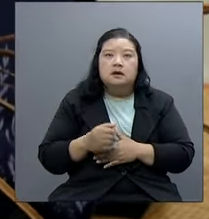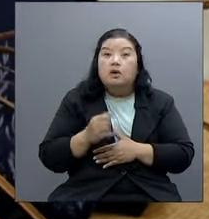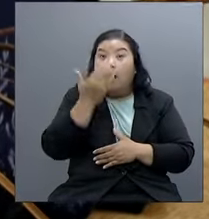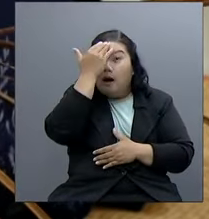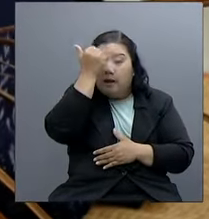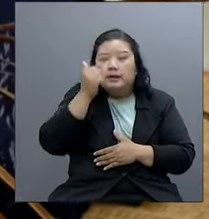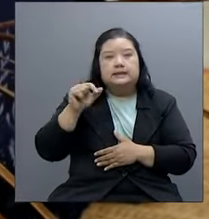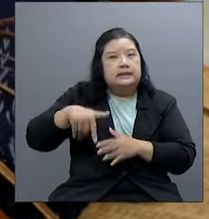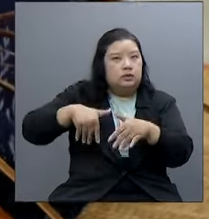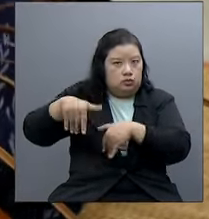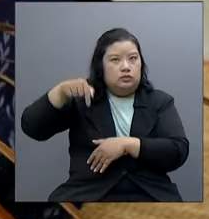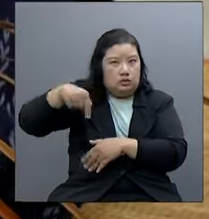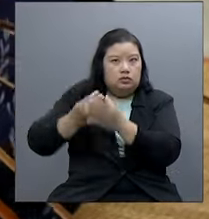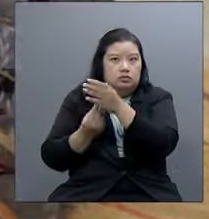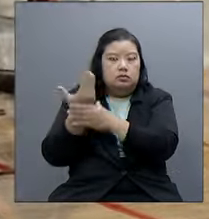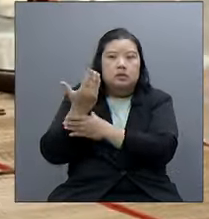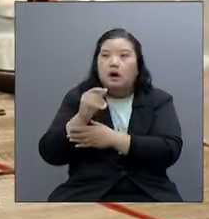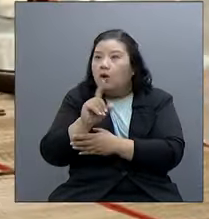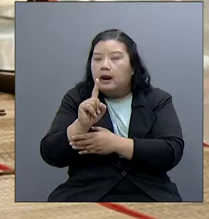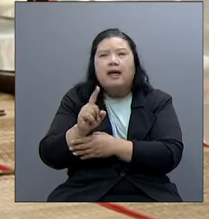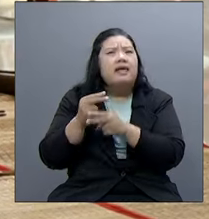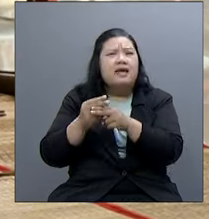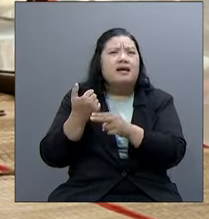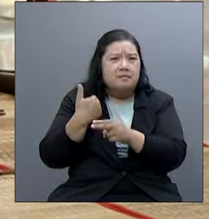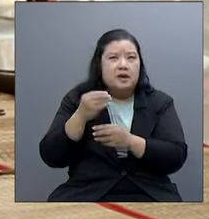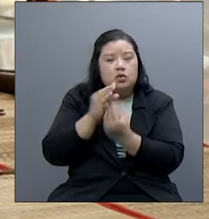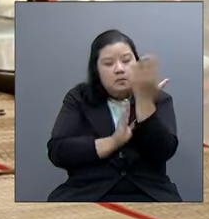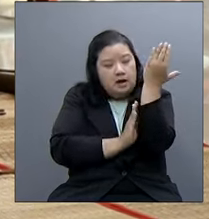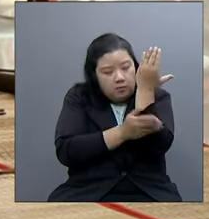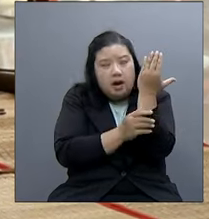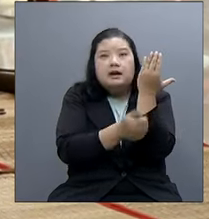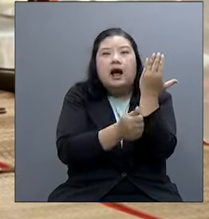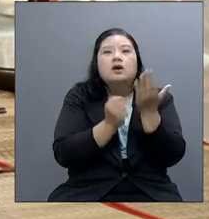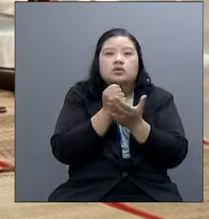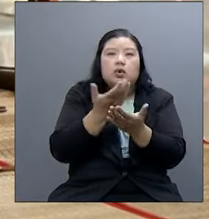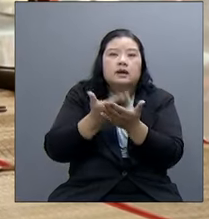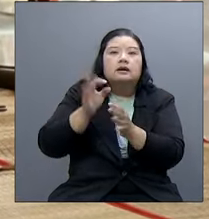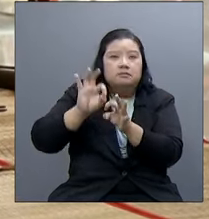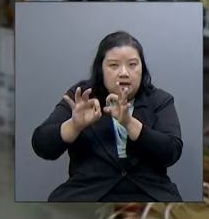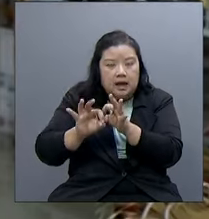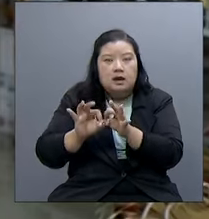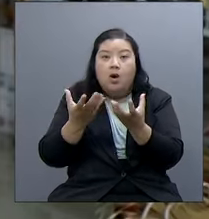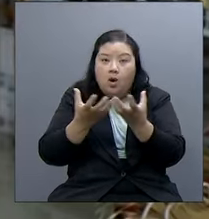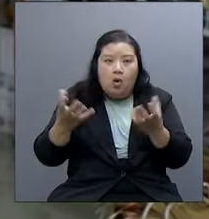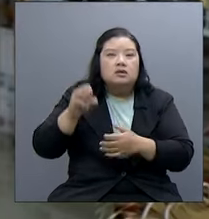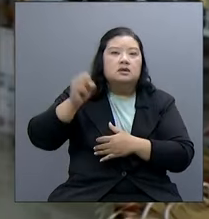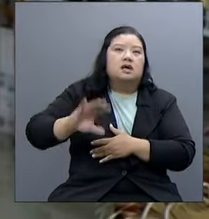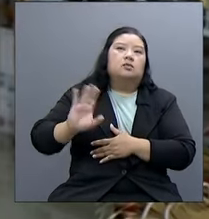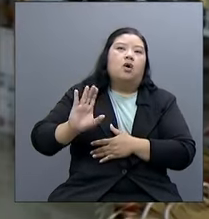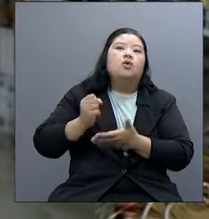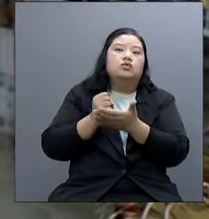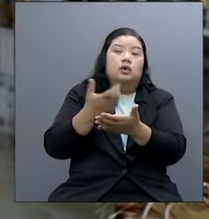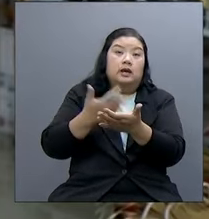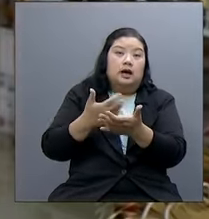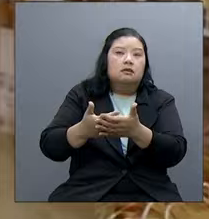วในชุชนของเราเราไมตองไปหาที่อื่นเป็การรถต้นทุนในการผลิแล้็ เพิ่มมลค่าสีคารเป็นการสร้างรายได